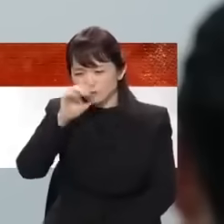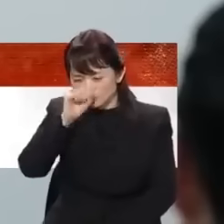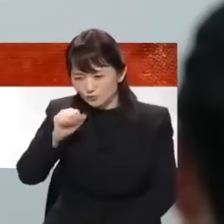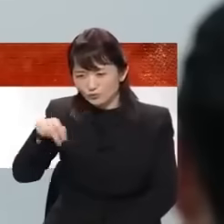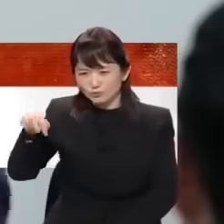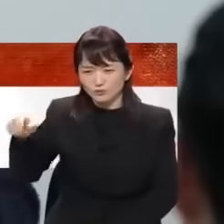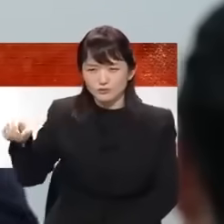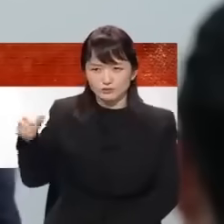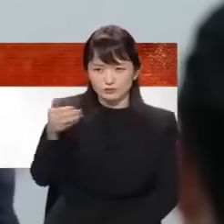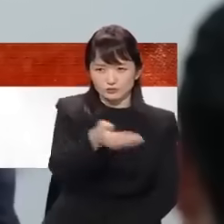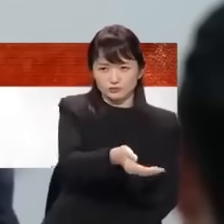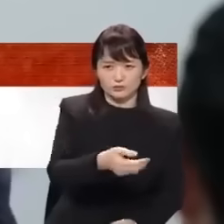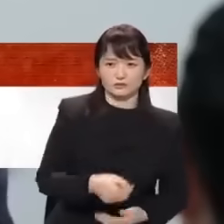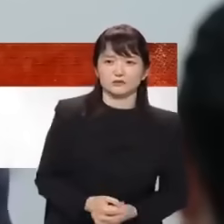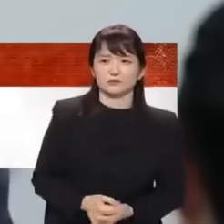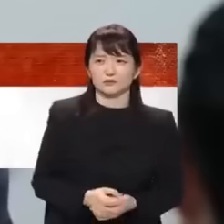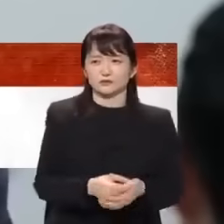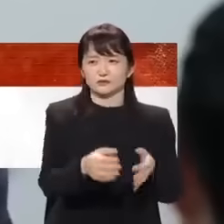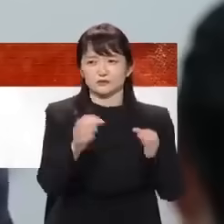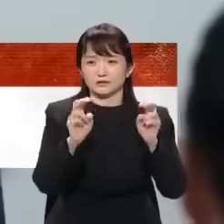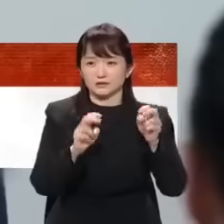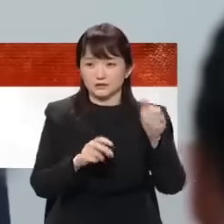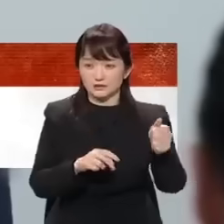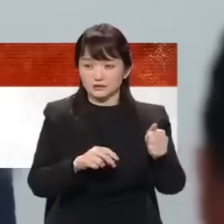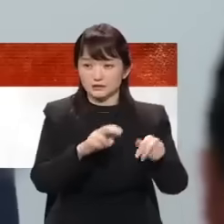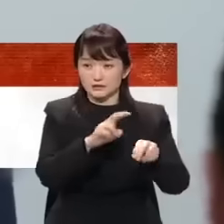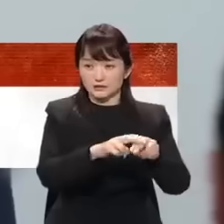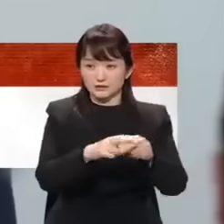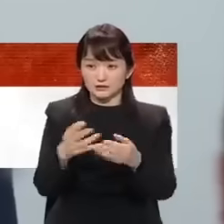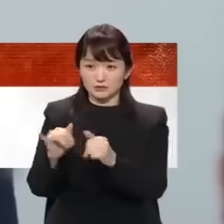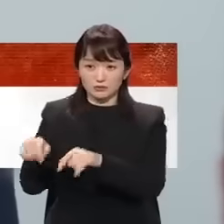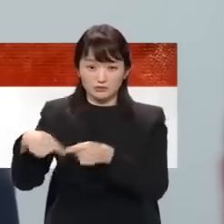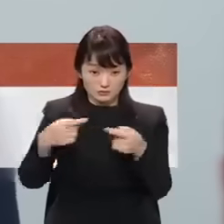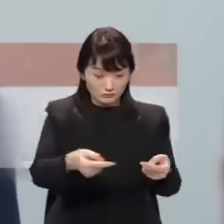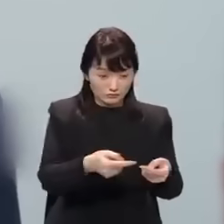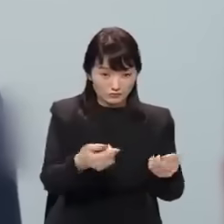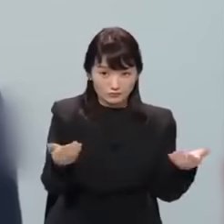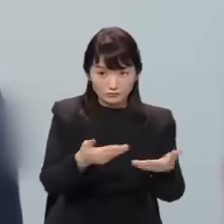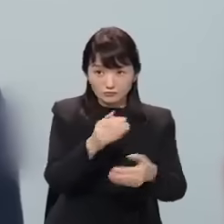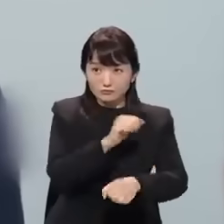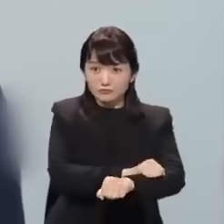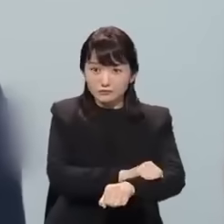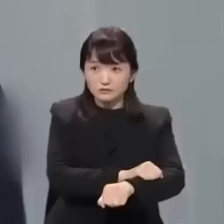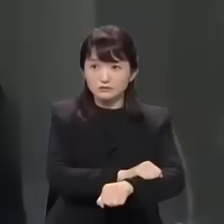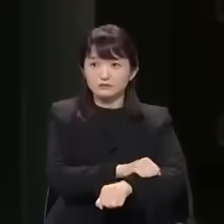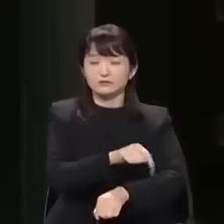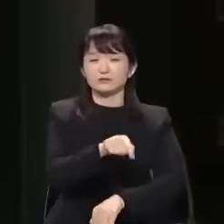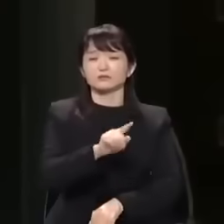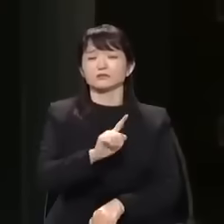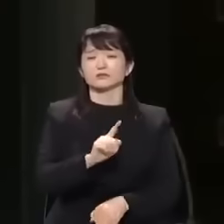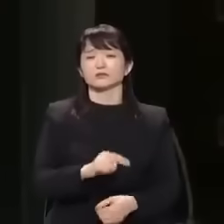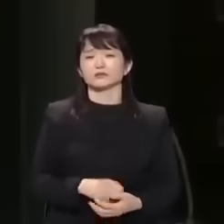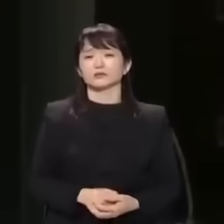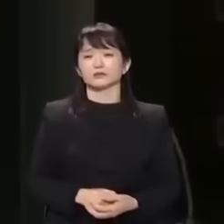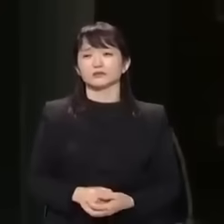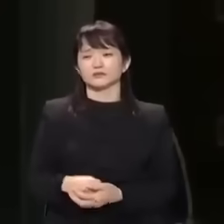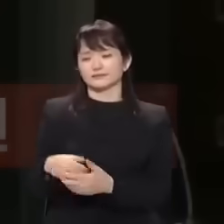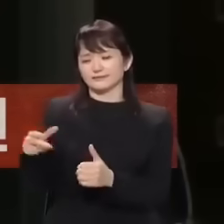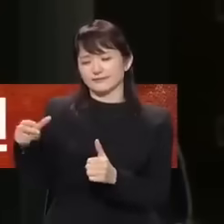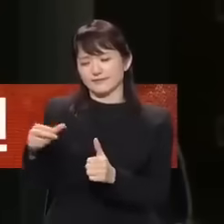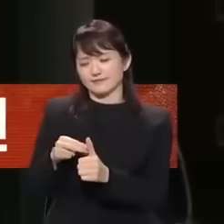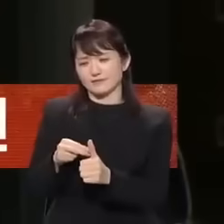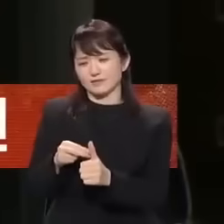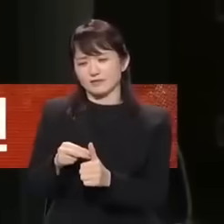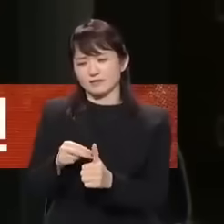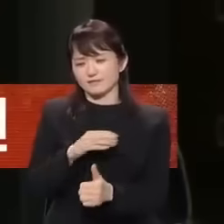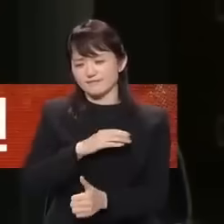애들이 들어갔으면 훨씬 일도 잘하고 돈도 많이 벌었을 거야 이거는 참 아이 배신 배반 우리나라